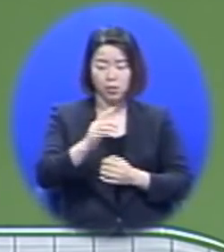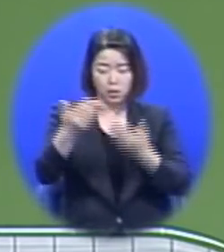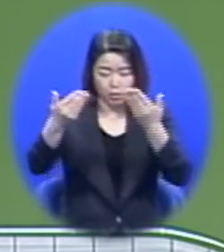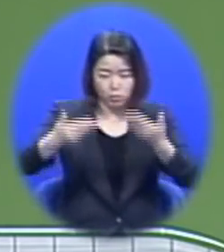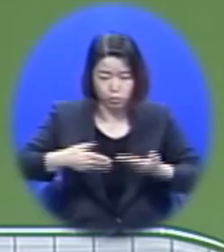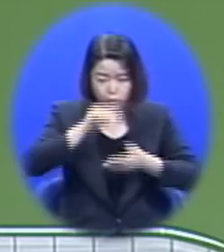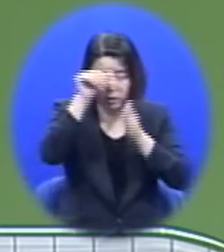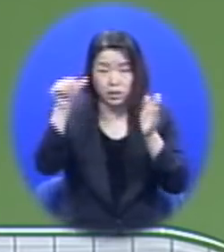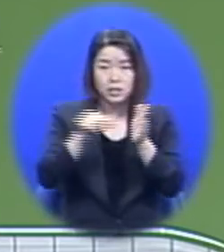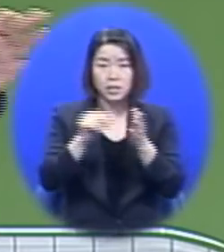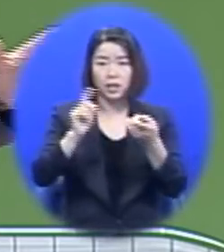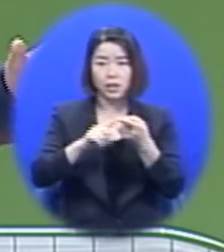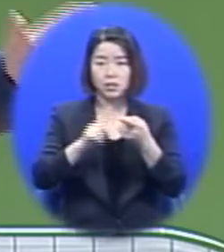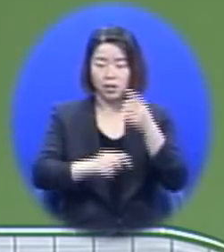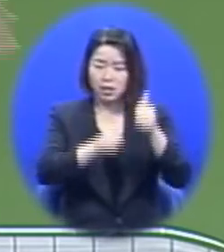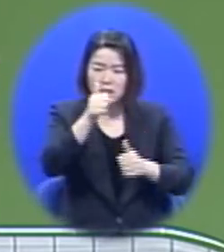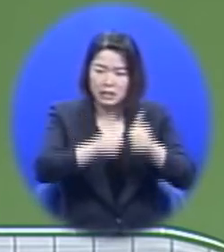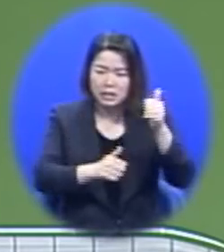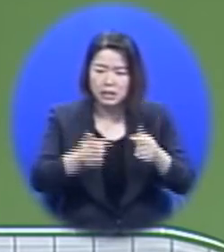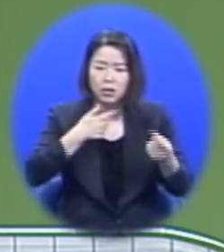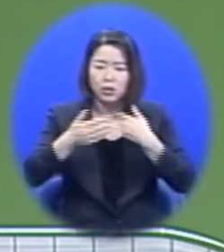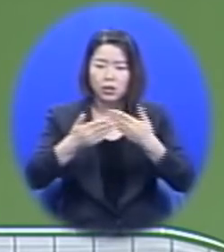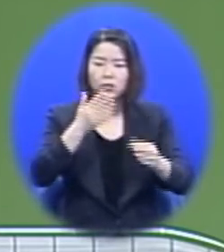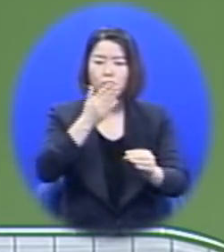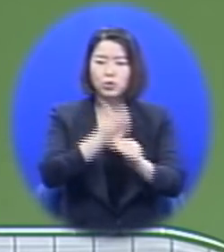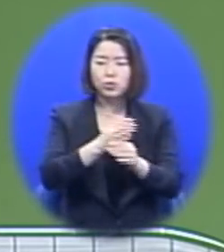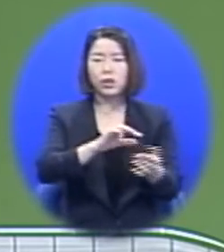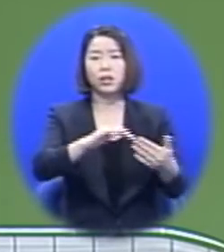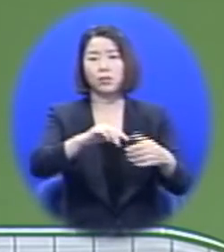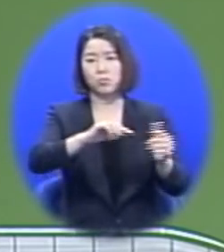인생을 시험을 겪다가 그냥 끝나버려요.